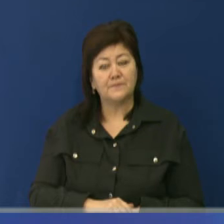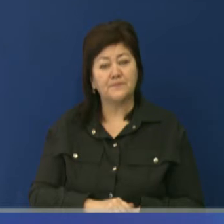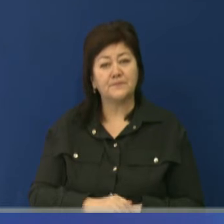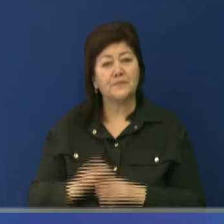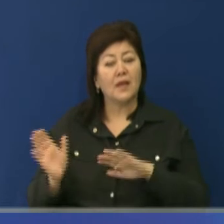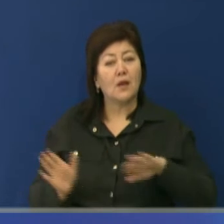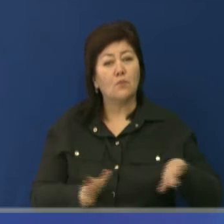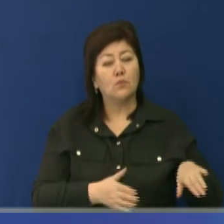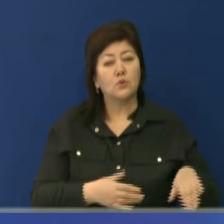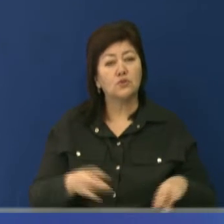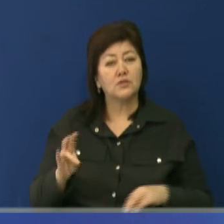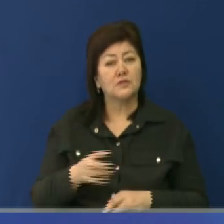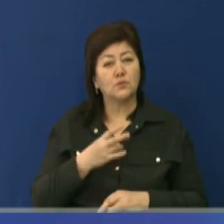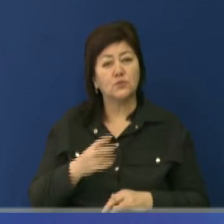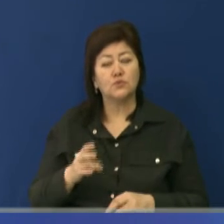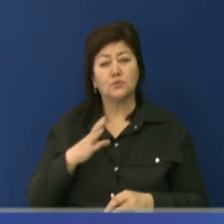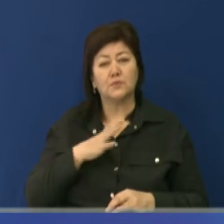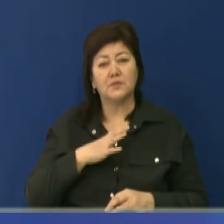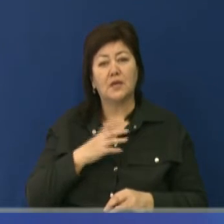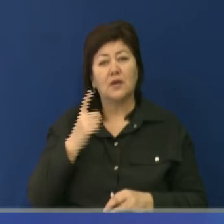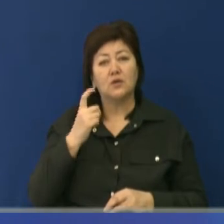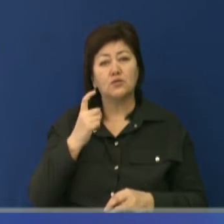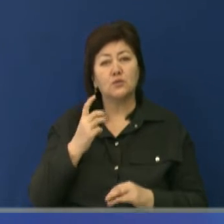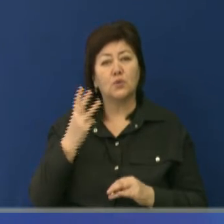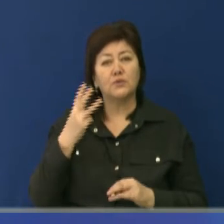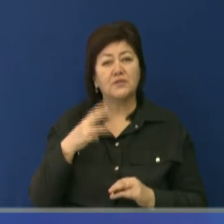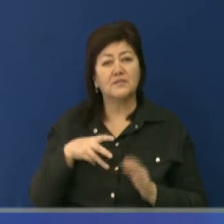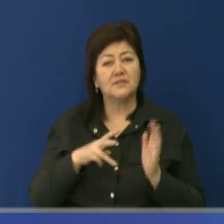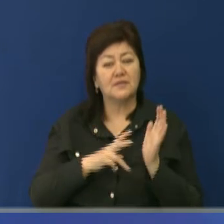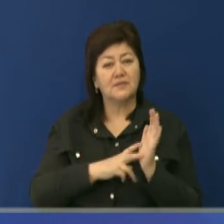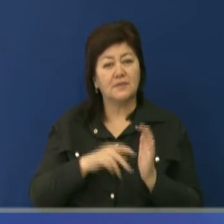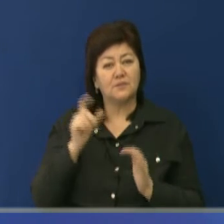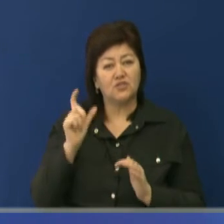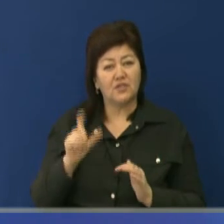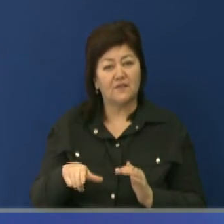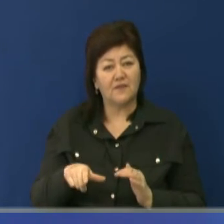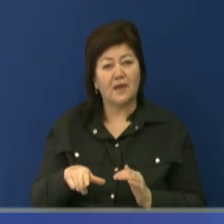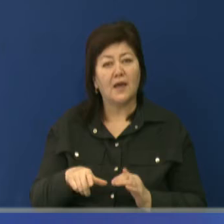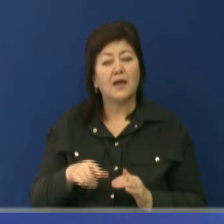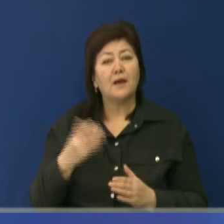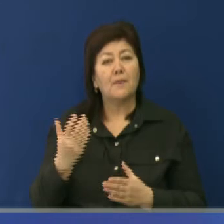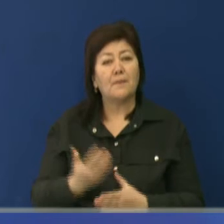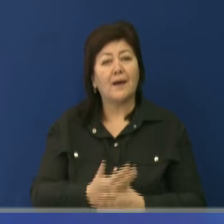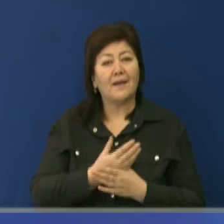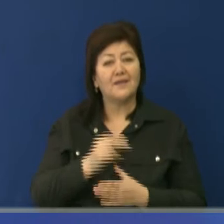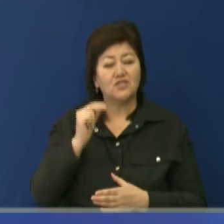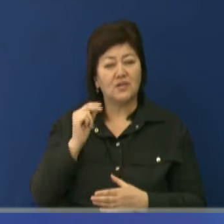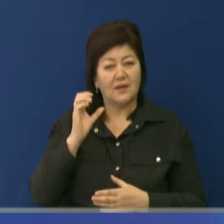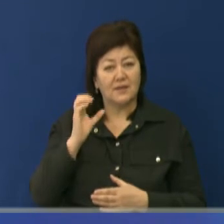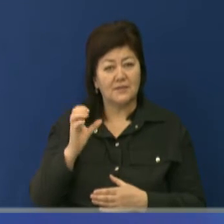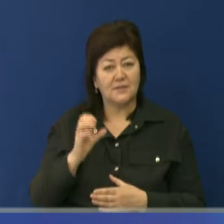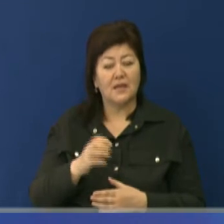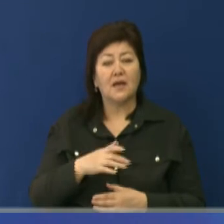Өткен түнде аймақ бойынша қар құрсауынан 137 адам құтқарылды, оның 11 балалар. Қолайсыз ауырайына байланысты көптеген